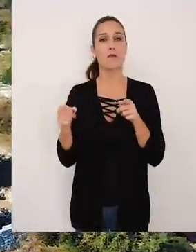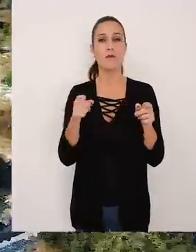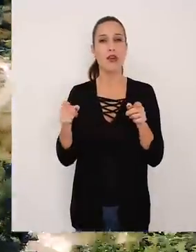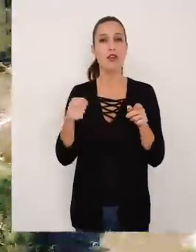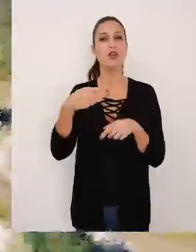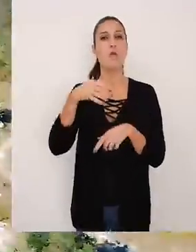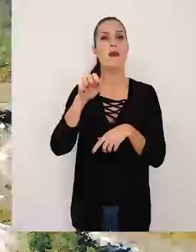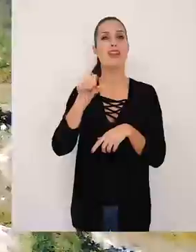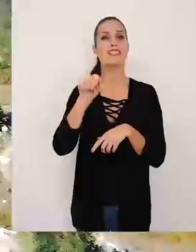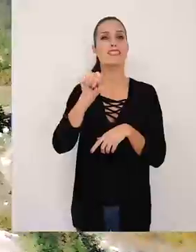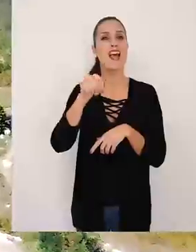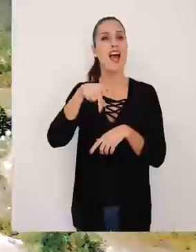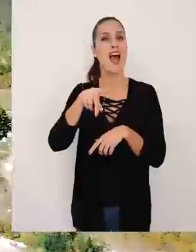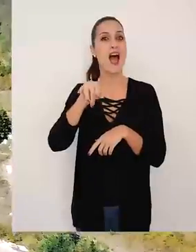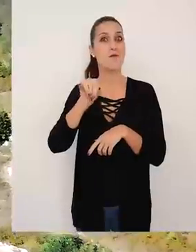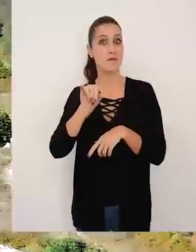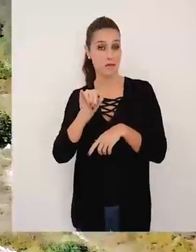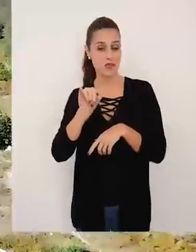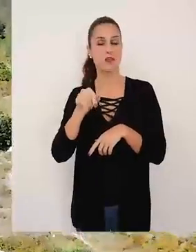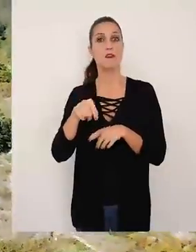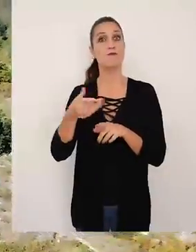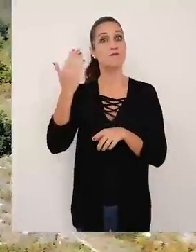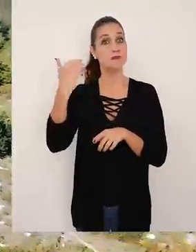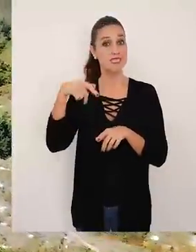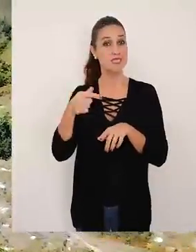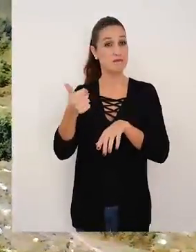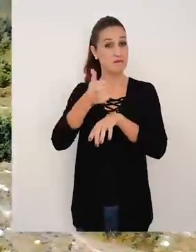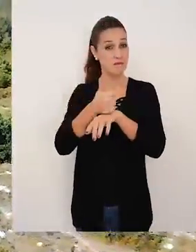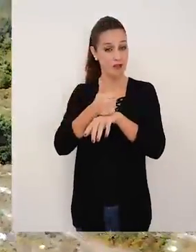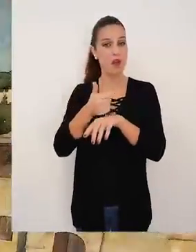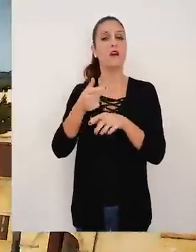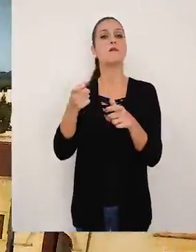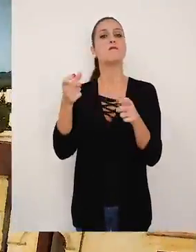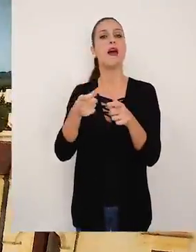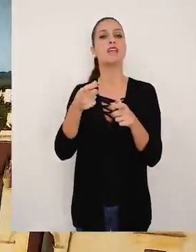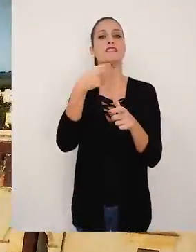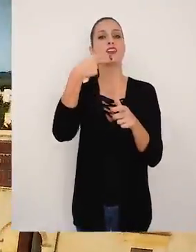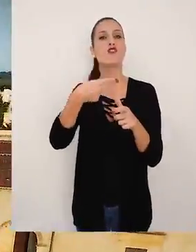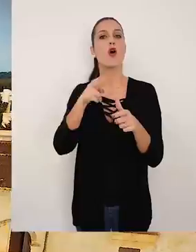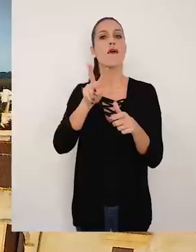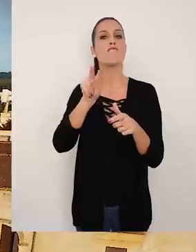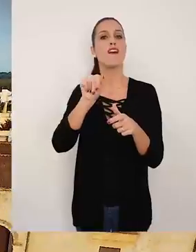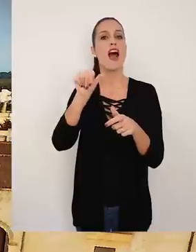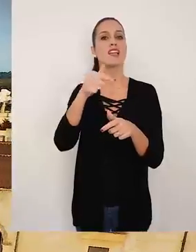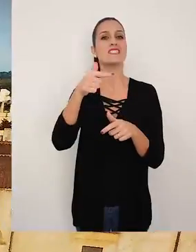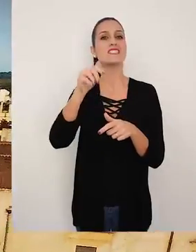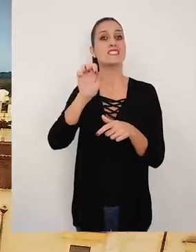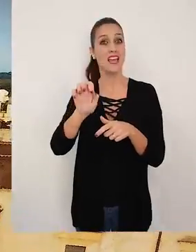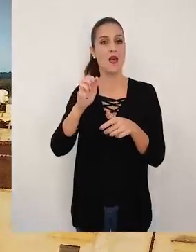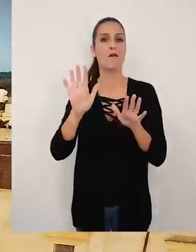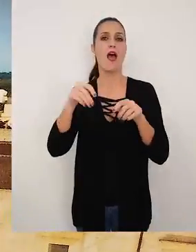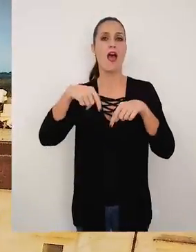il circondario era dominato dall'imponente città di Vaste, oggi rientrante come frazione nel territorio comunale